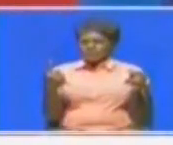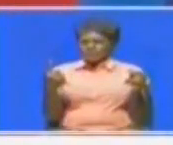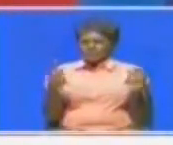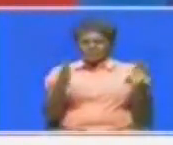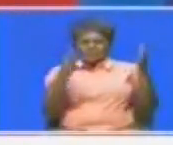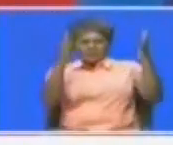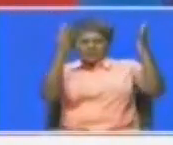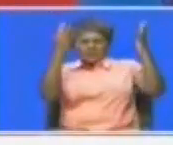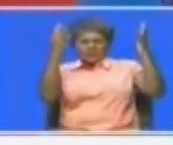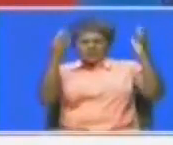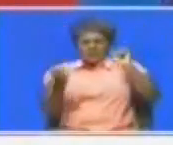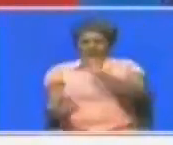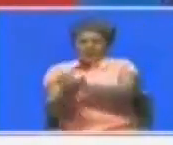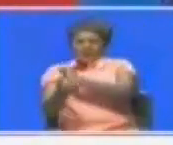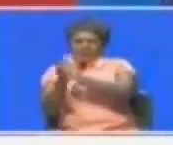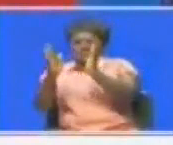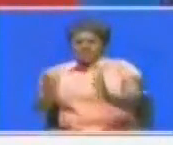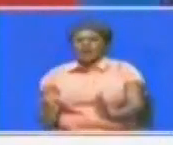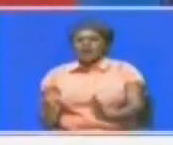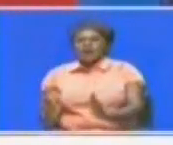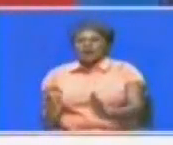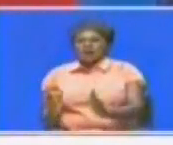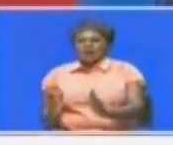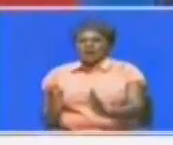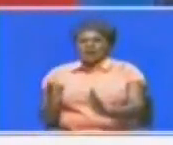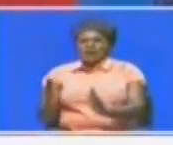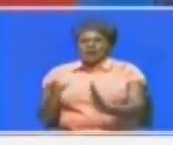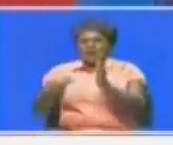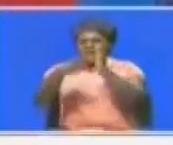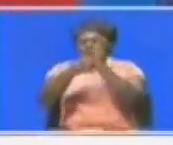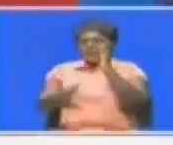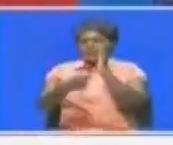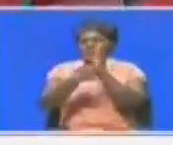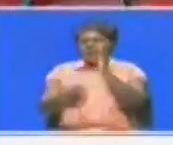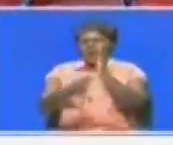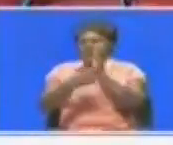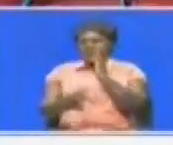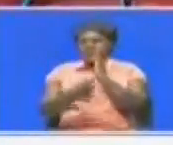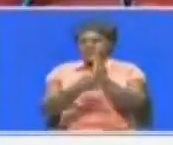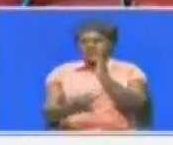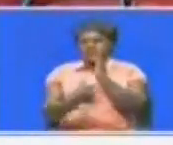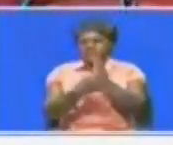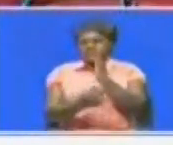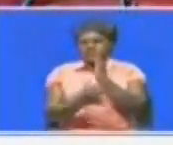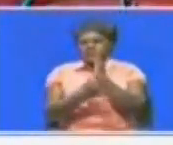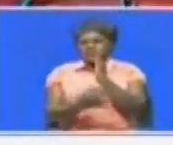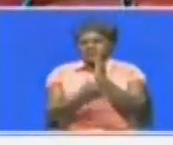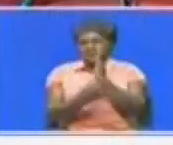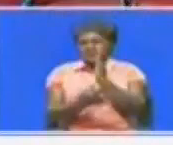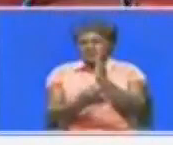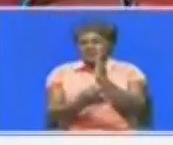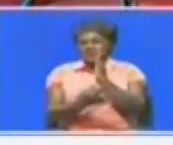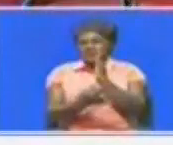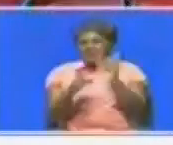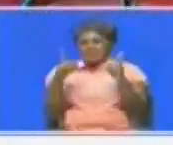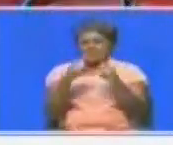anakupongeza Biki Fimbo kwa kuwa mshauri wa hali ya juu, anasema you are such an expert kwenye lugha ya Kiingereza. Mtazamaji,